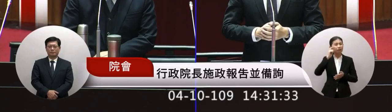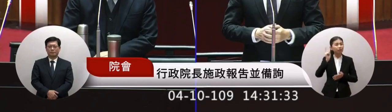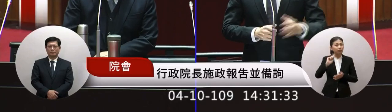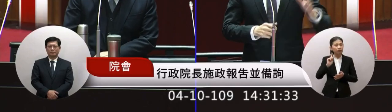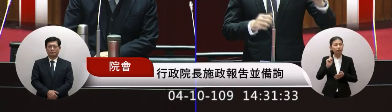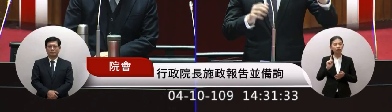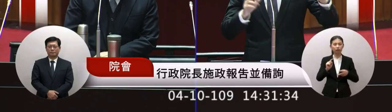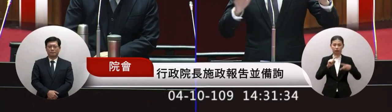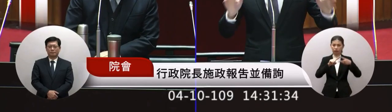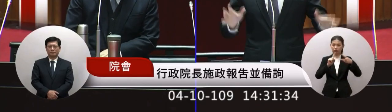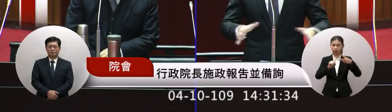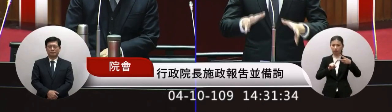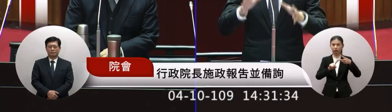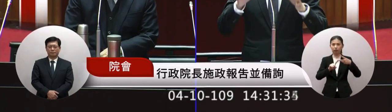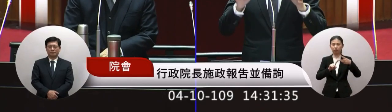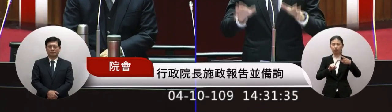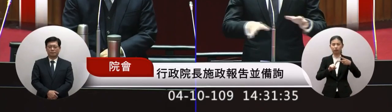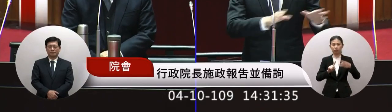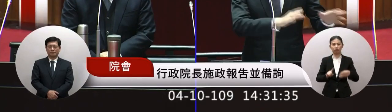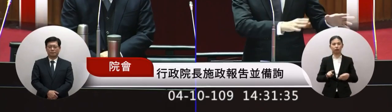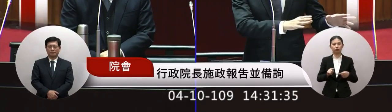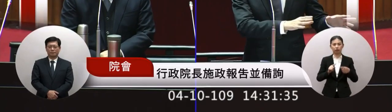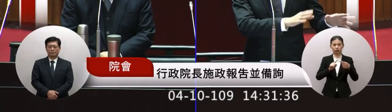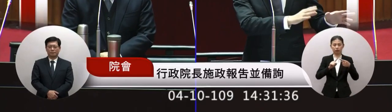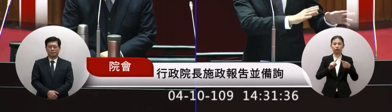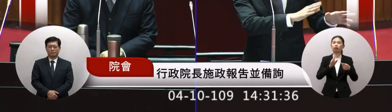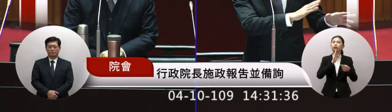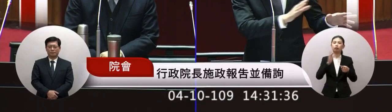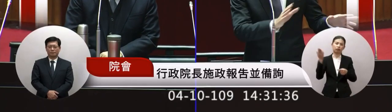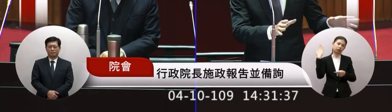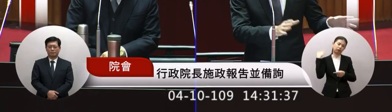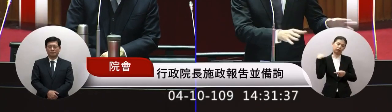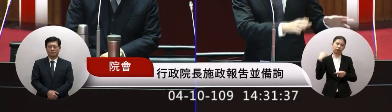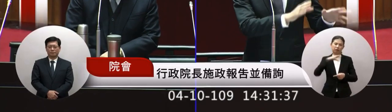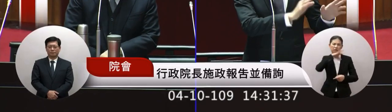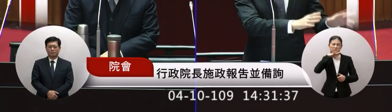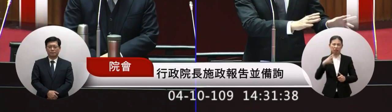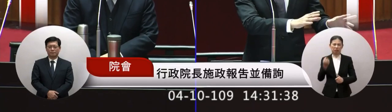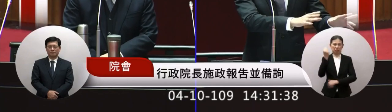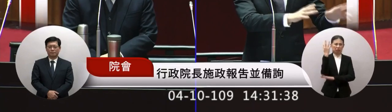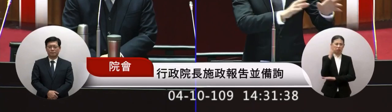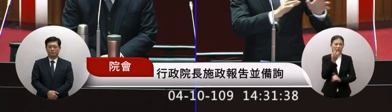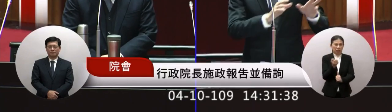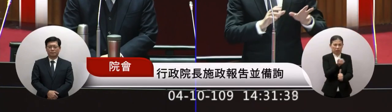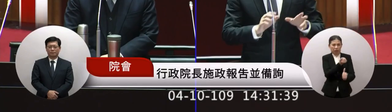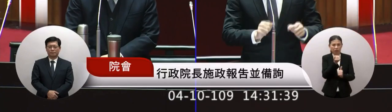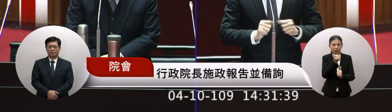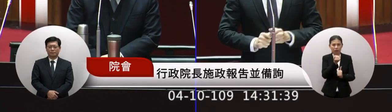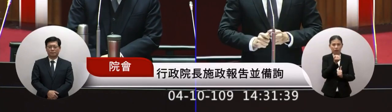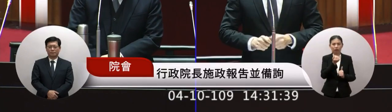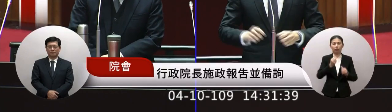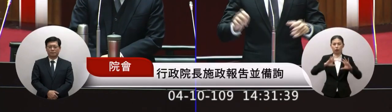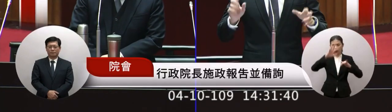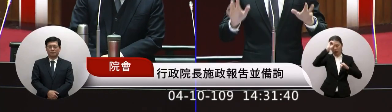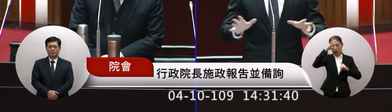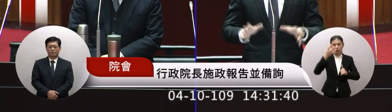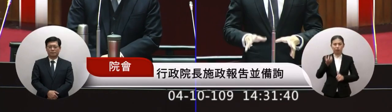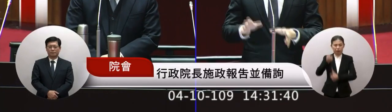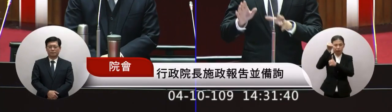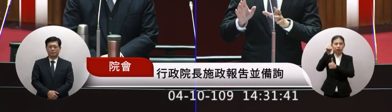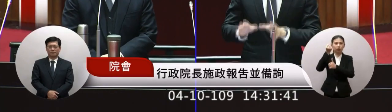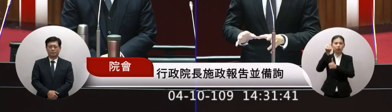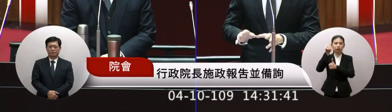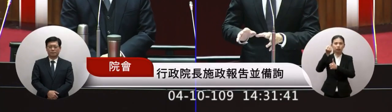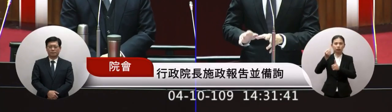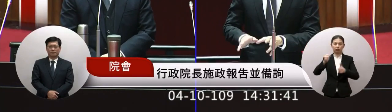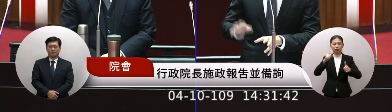这个原因嘛。即伊上主要是要解决过去这个威权时代吼，中国这个留落来的这种大中